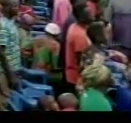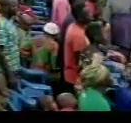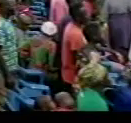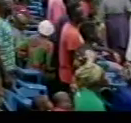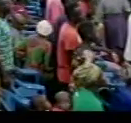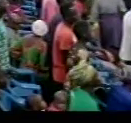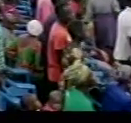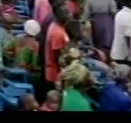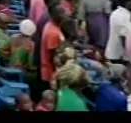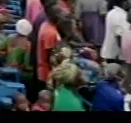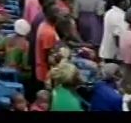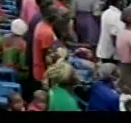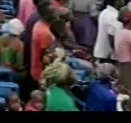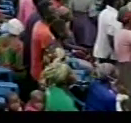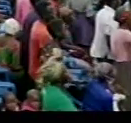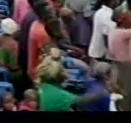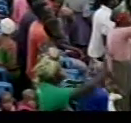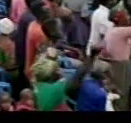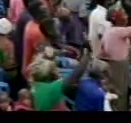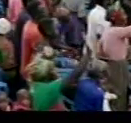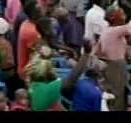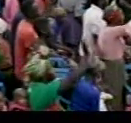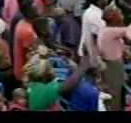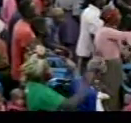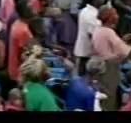Gloire à Dieu.